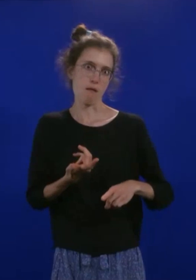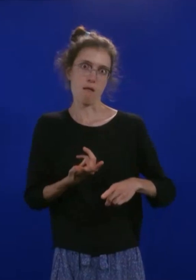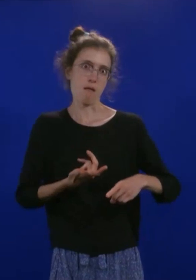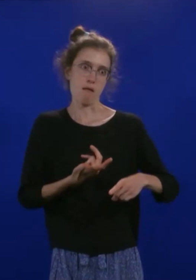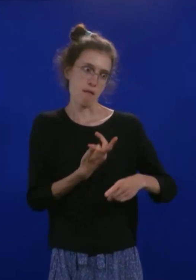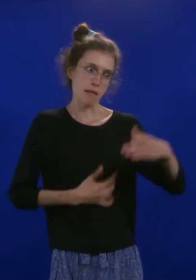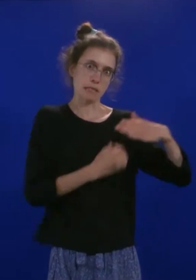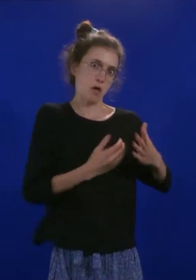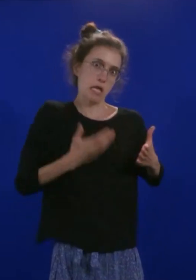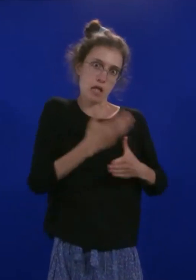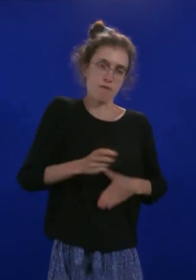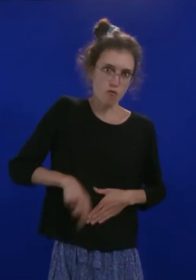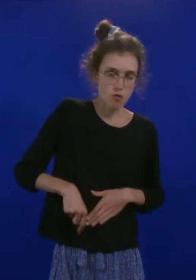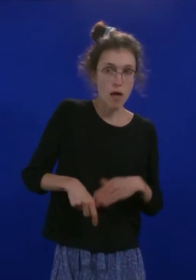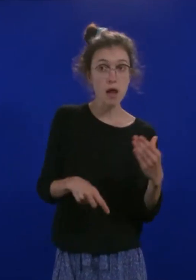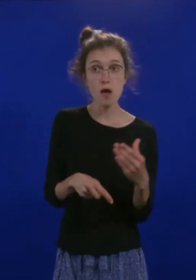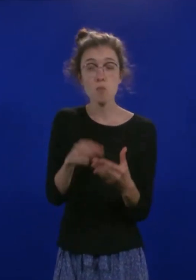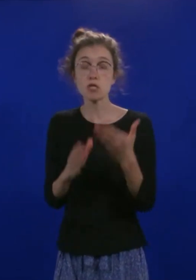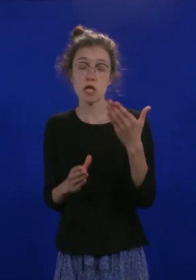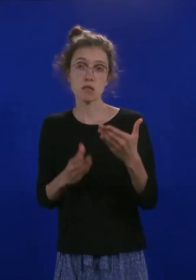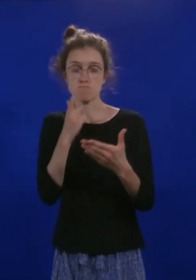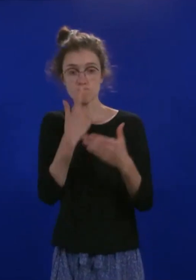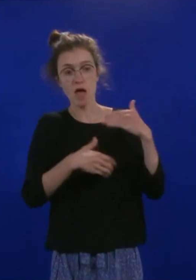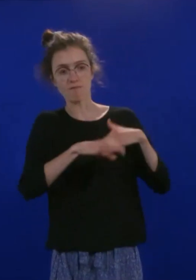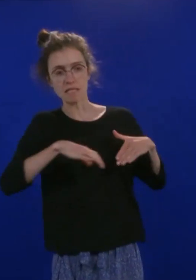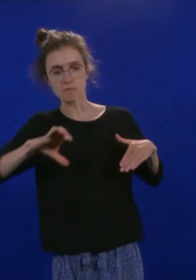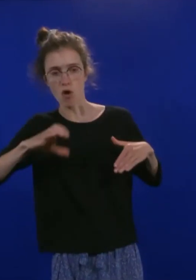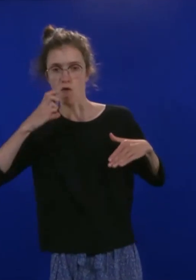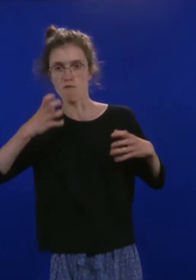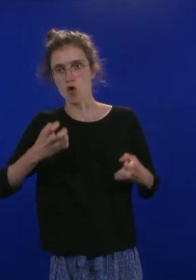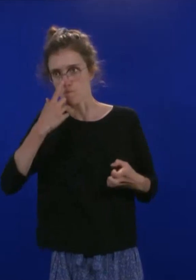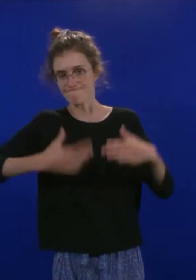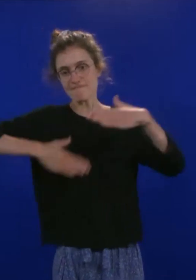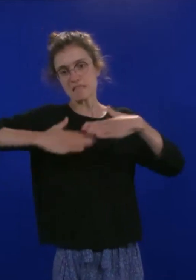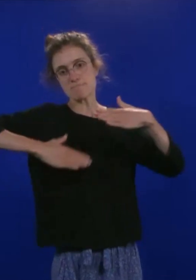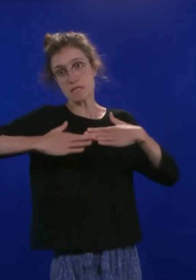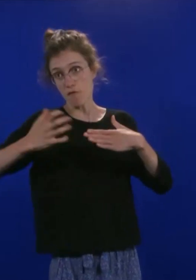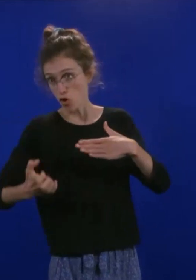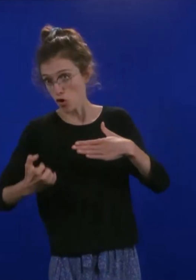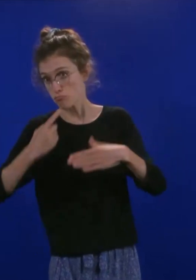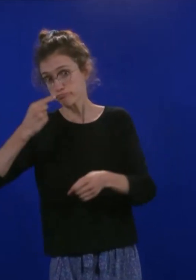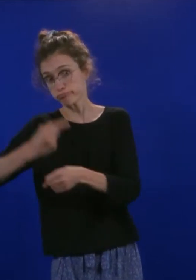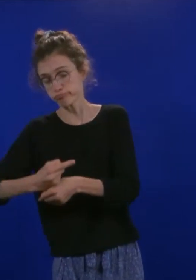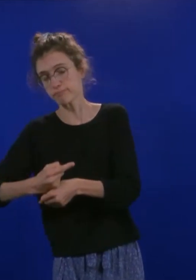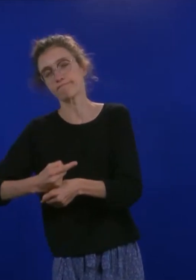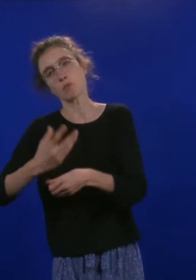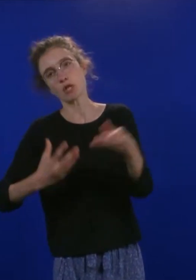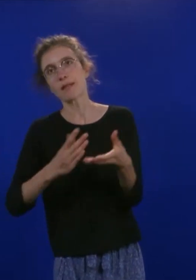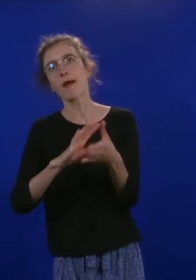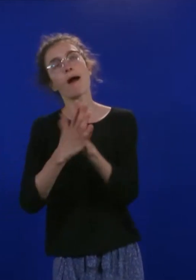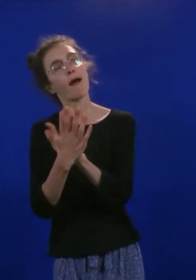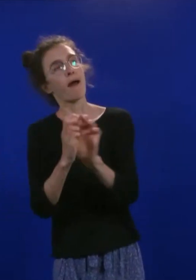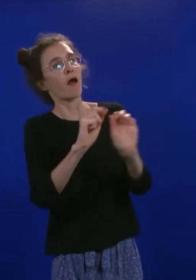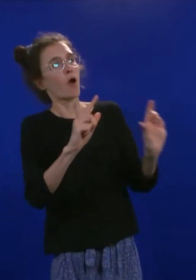contraindre l'investissement, peut-être que cela rendrait les tableaux et les tableurs Excel avec un rendu meilleur